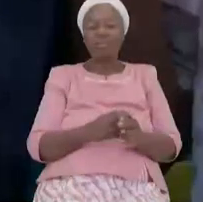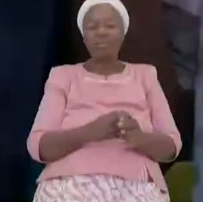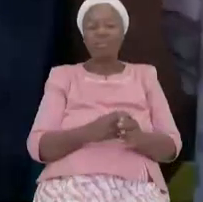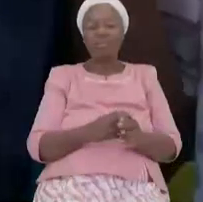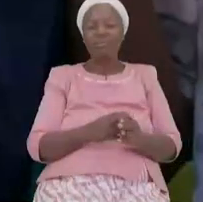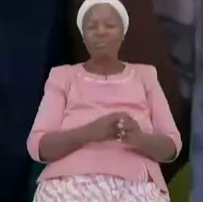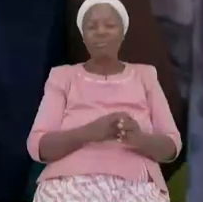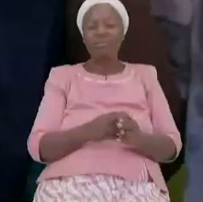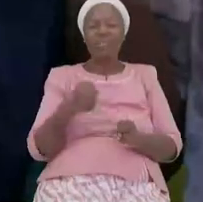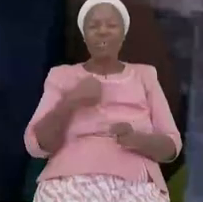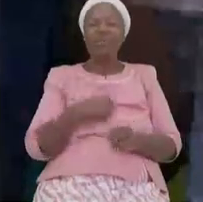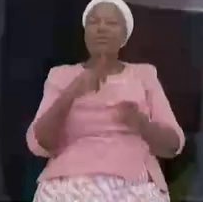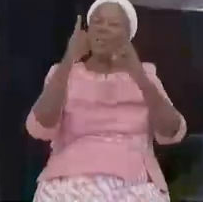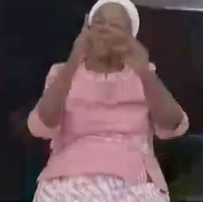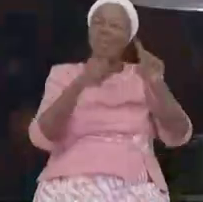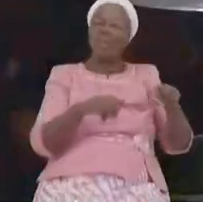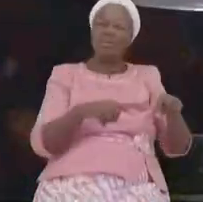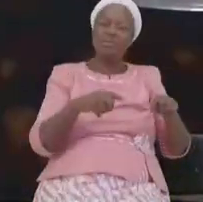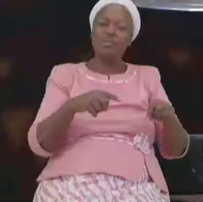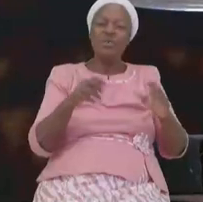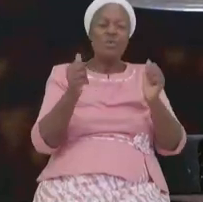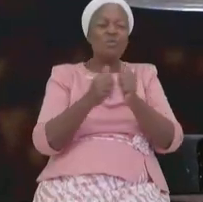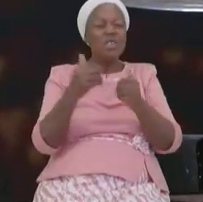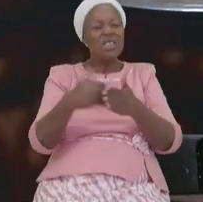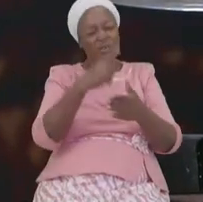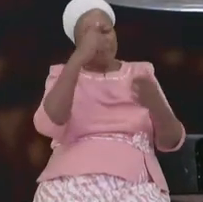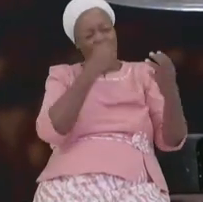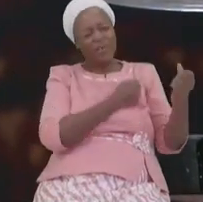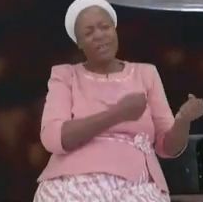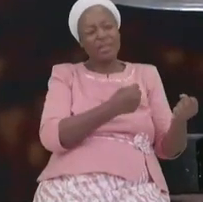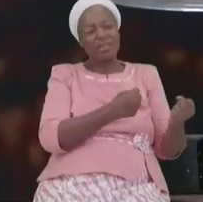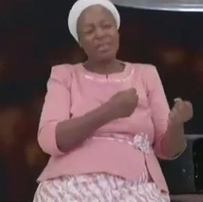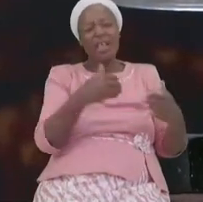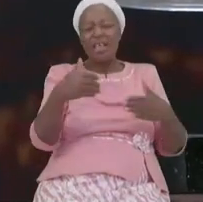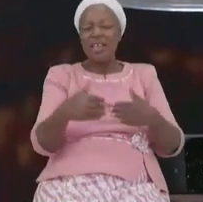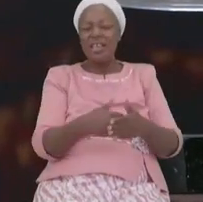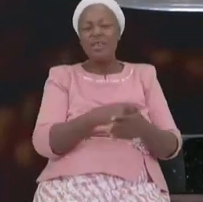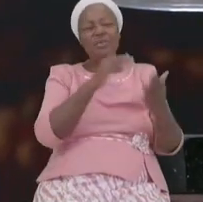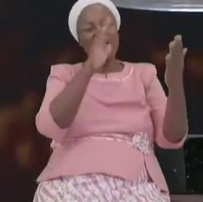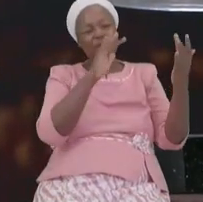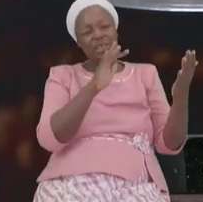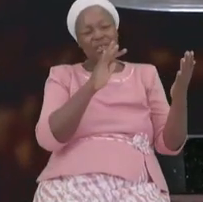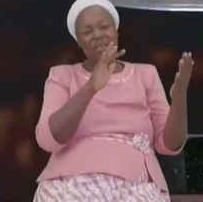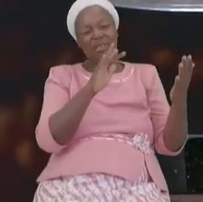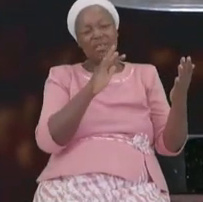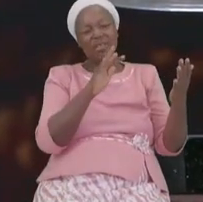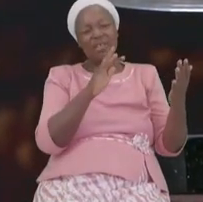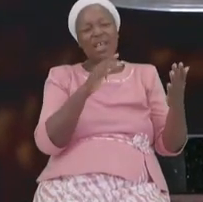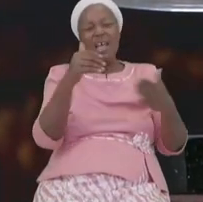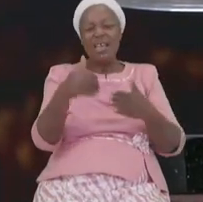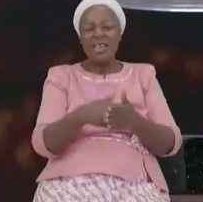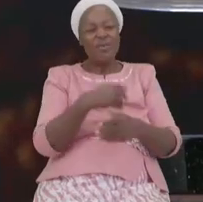nous venons avec une nouvelle foi, une nouvelle attente, une nouvelle